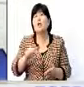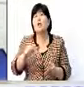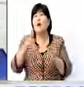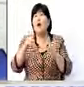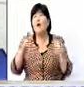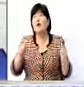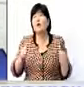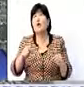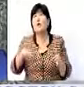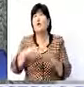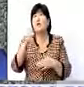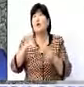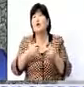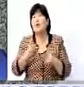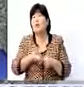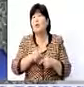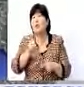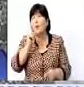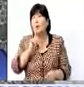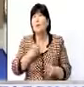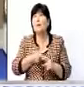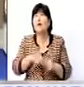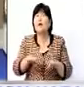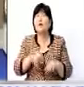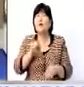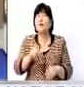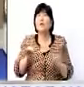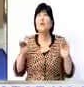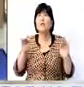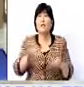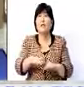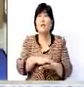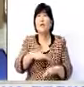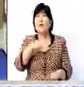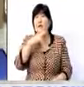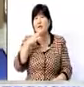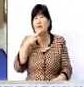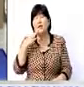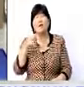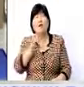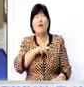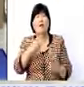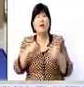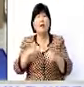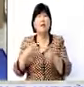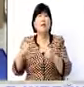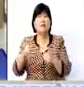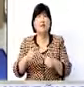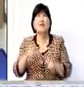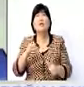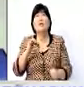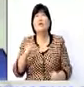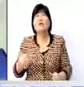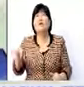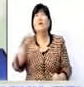архитектуры и градостроительства. Очень удобно, так как тут собрались несколько организаций, и